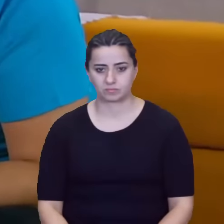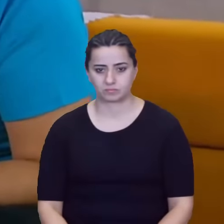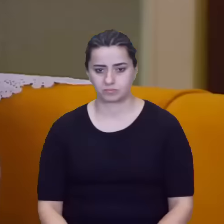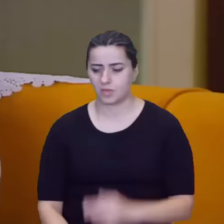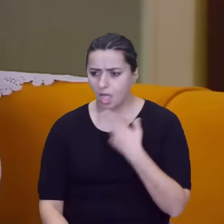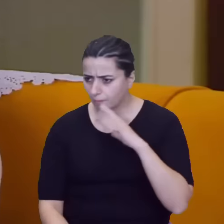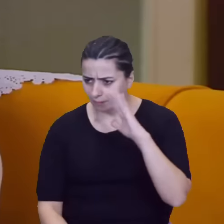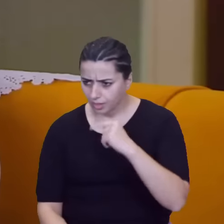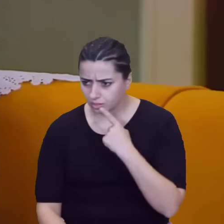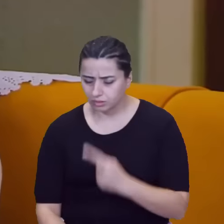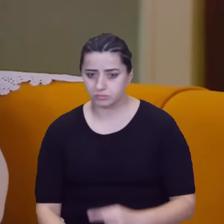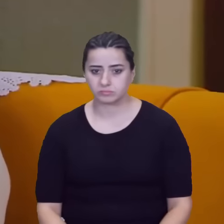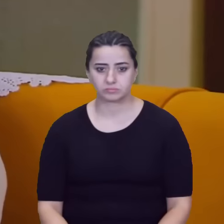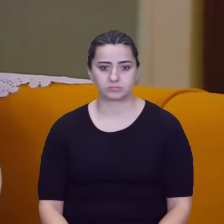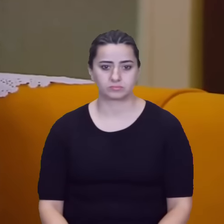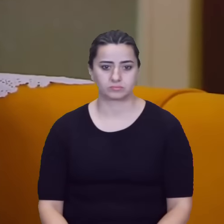Ablam mı çağırdı seni?